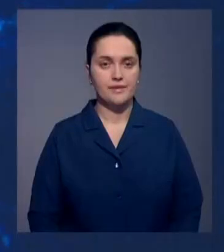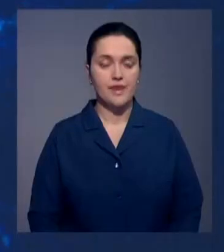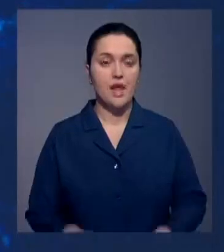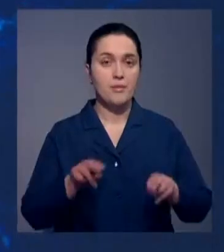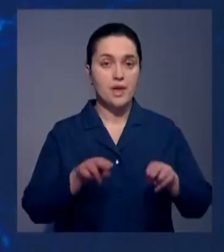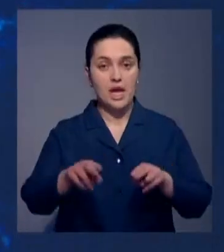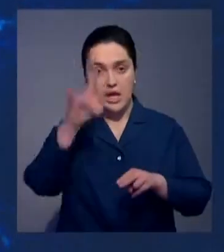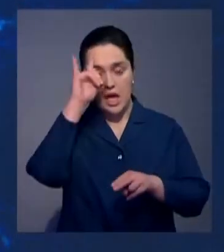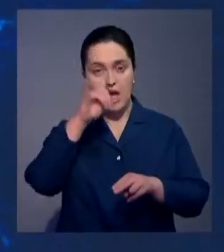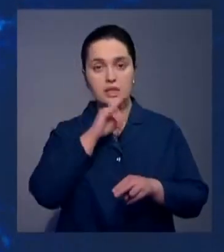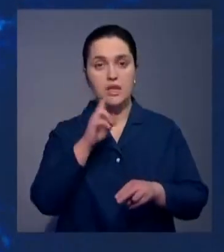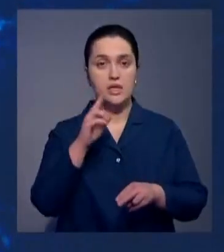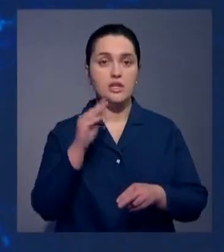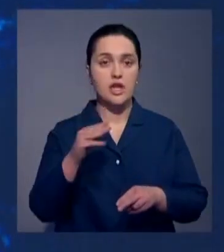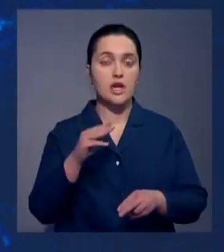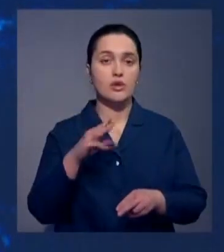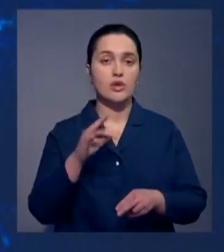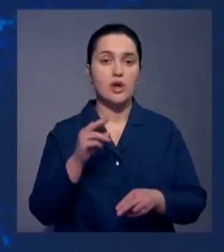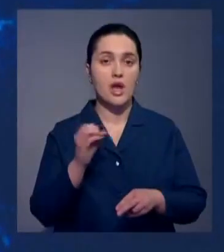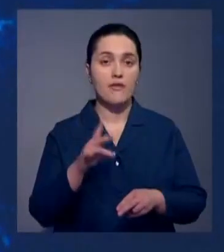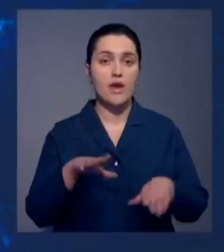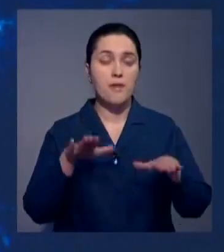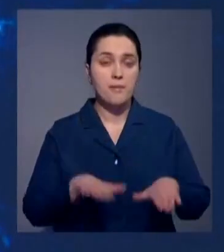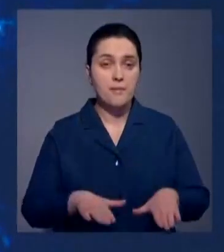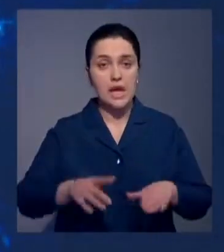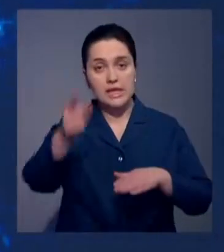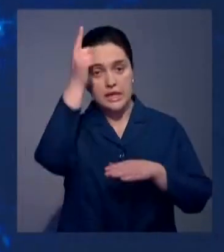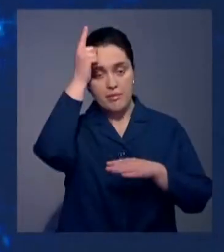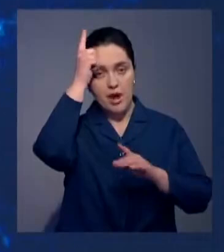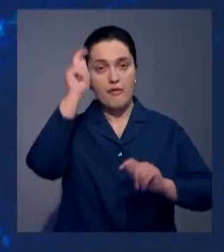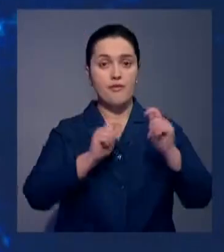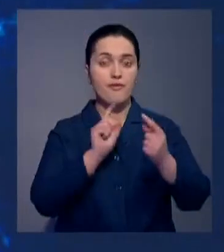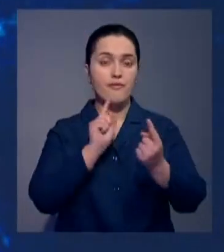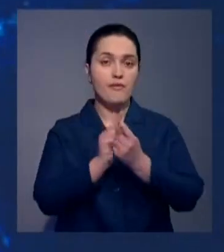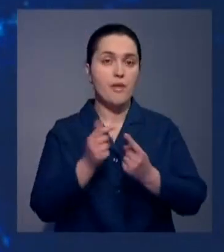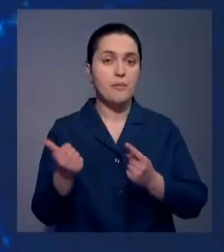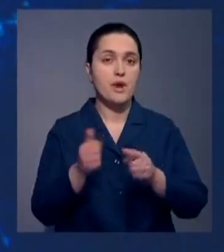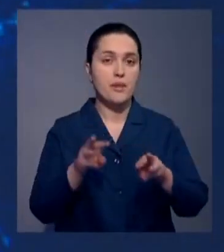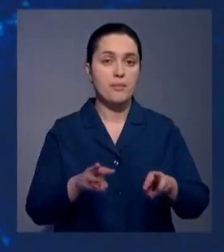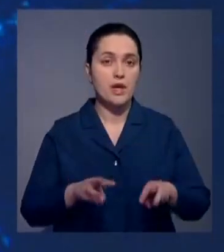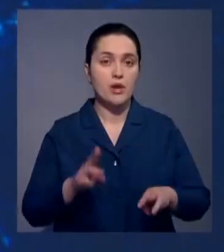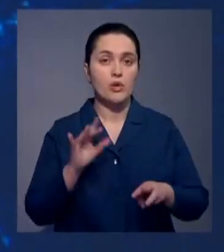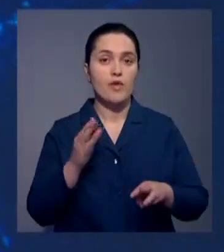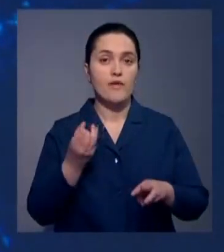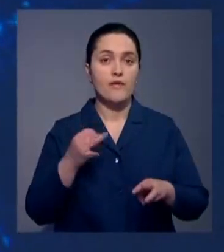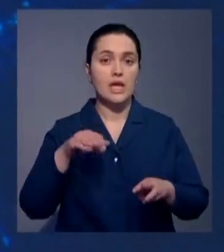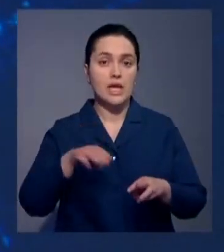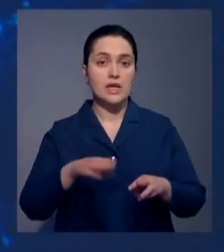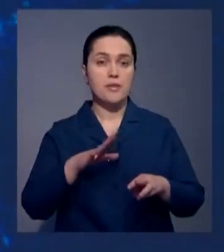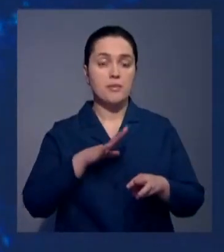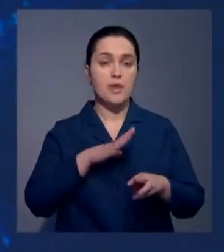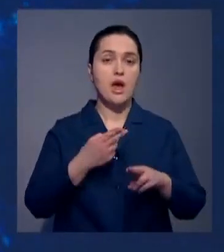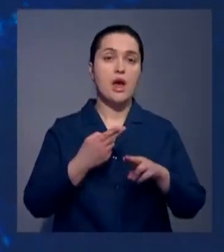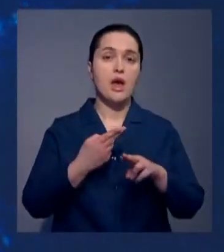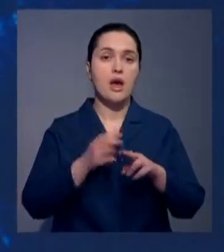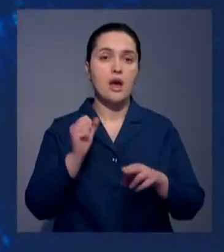президент казахстана касым-жомарт токаев на полях 56 мюнхенской конференции встретился с премьер-министром кувейта шейхом собак халид аль